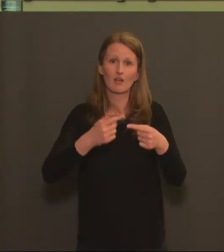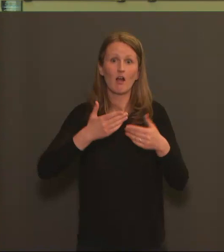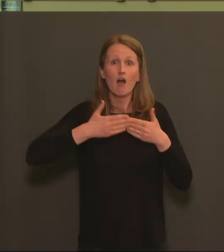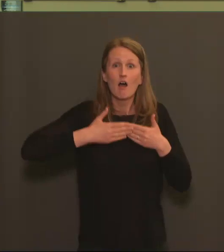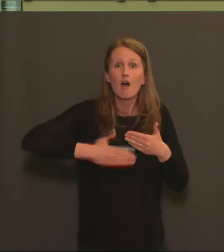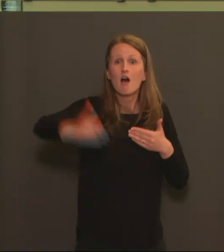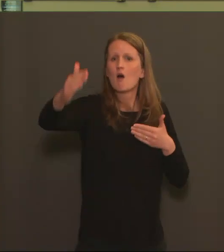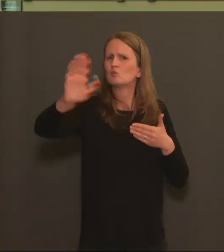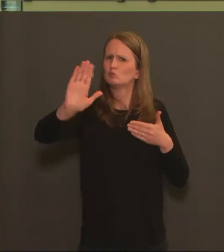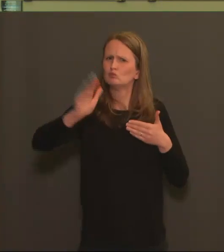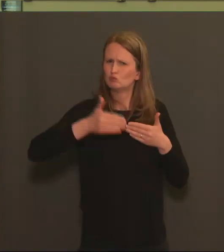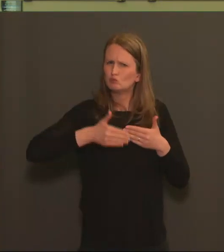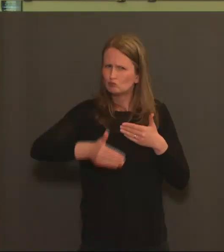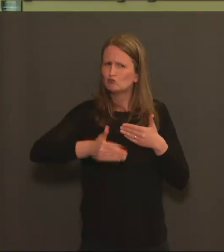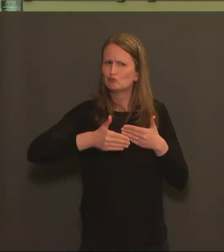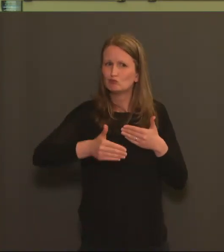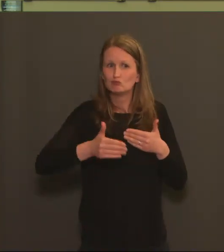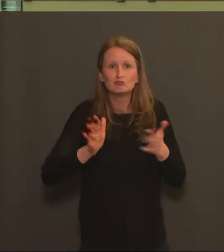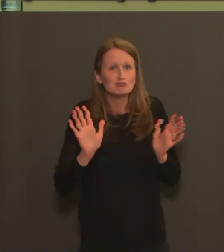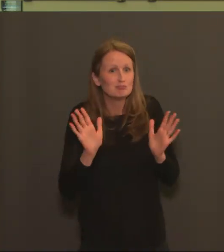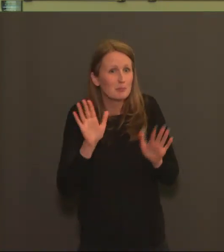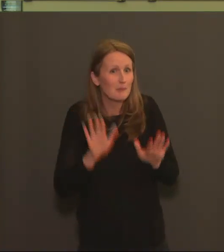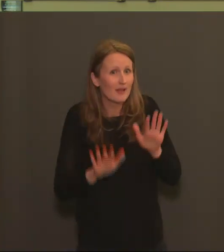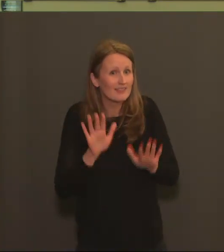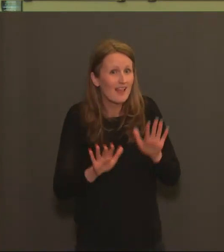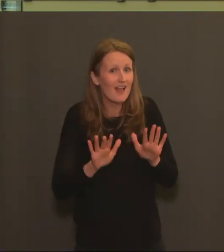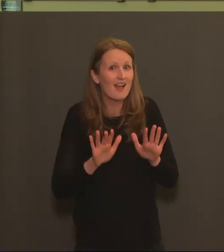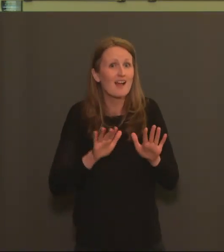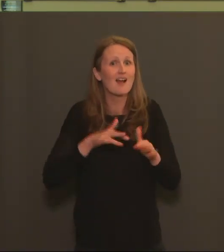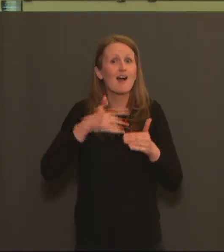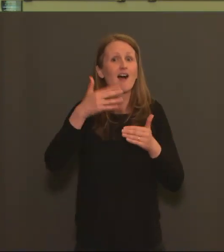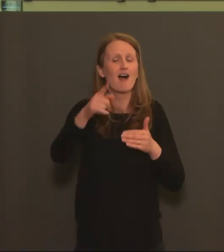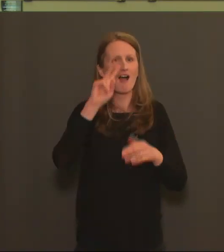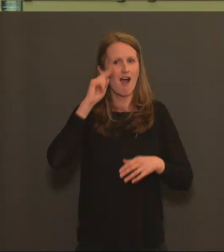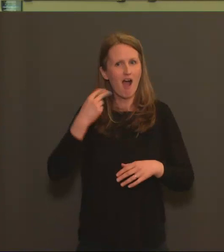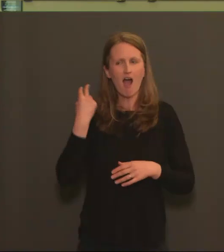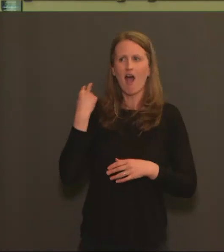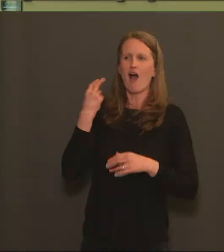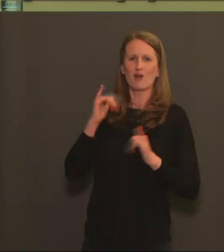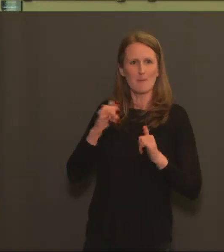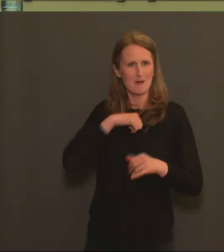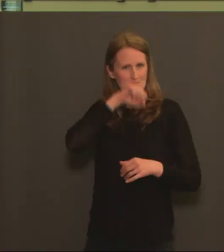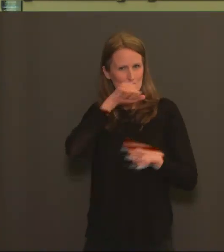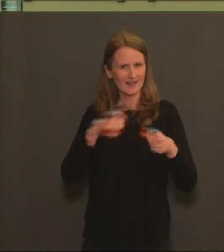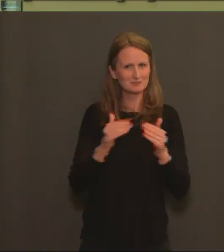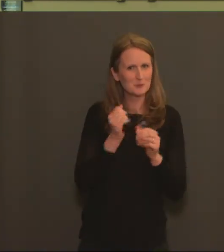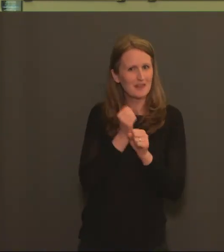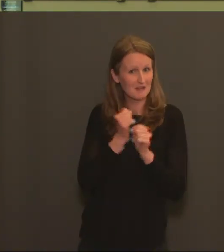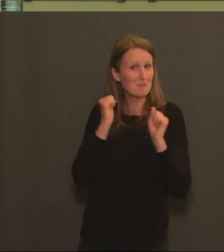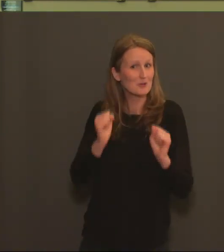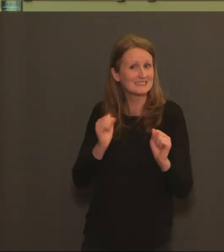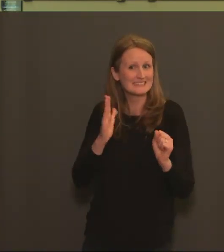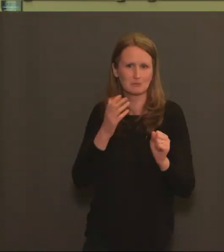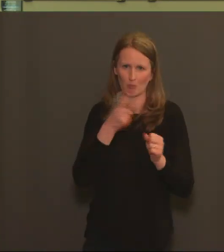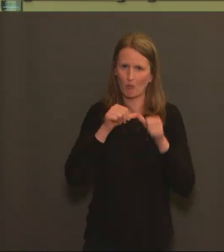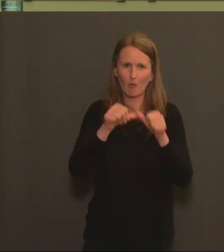serait un avantage et qui auraient pris un certain plaisir. C'est quelque chose qui va encore durer pendant quelques mois, mais qui est très utile pendant ces quelques mois, pendant